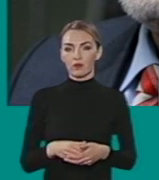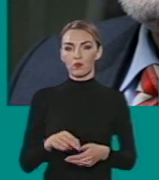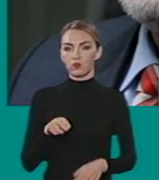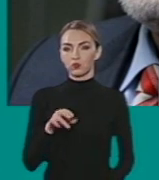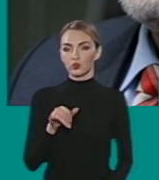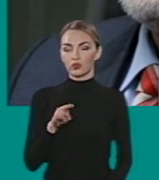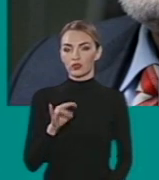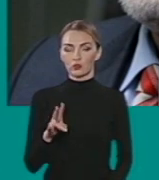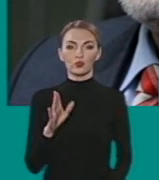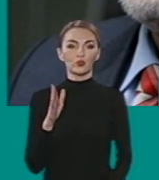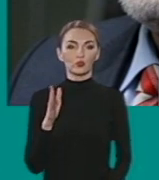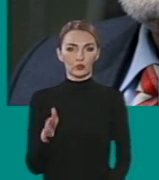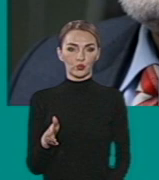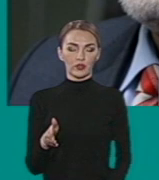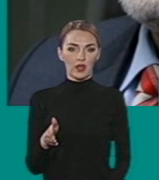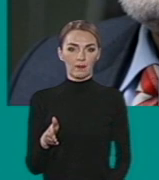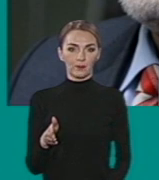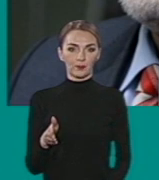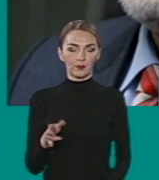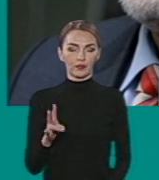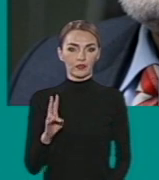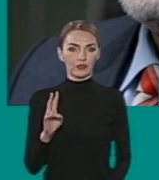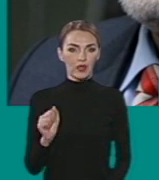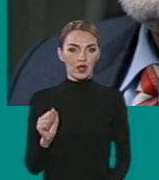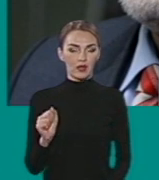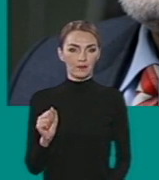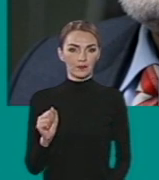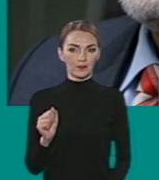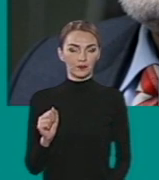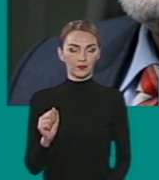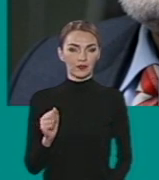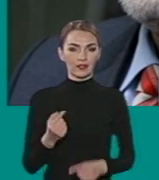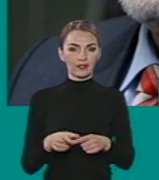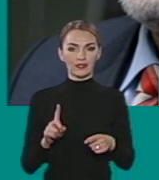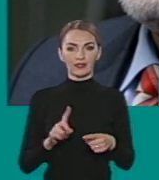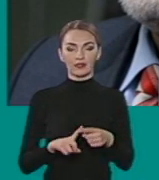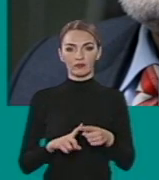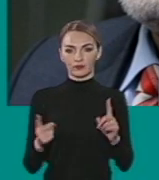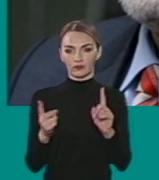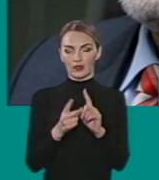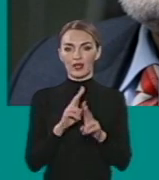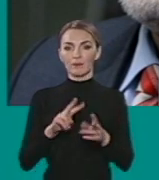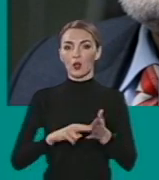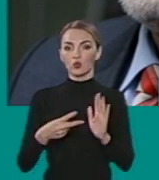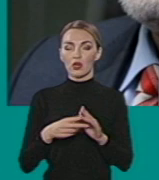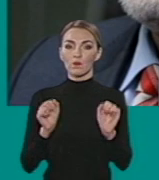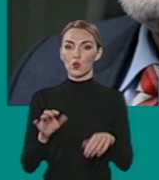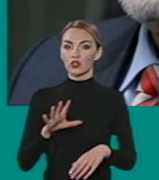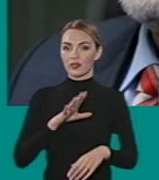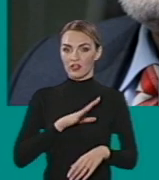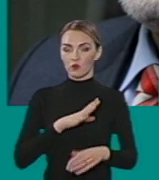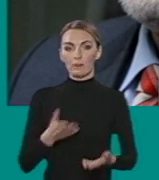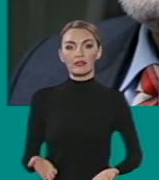Путін буде, ну скажімо, на тих зустрічах, які плануються, він, можливо, підніме